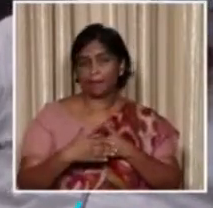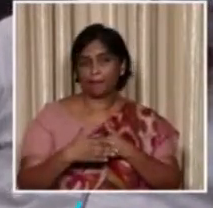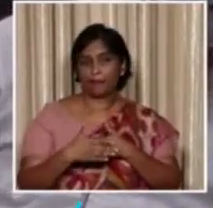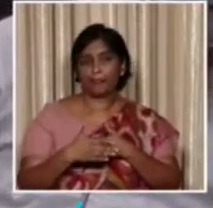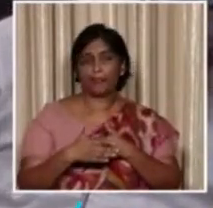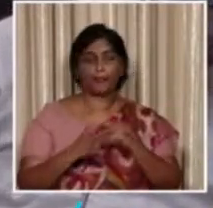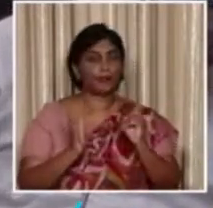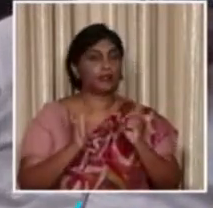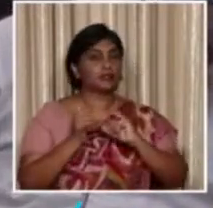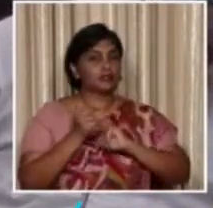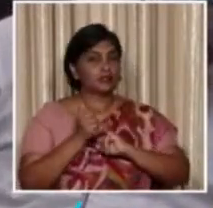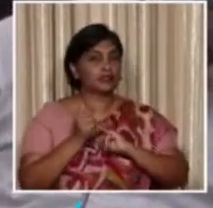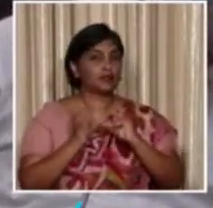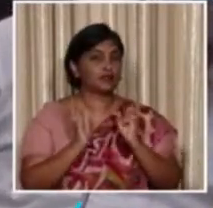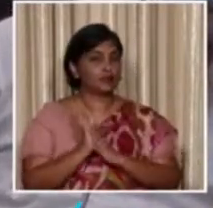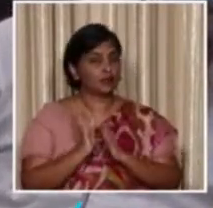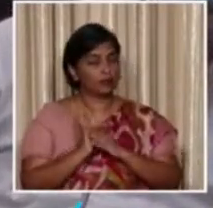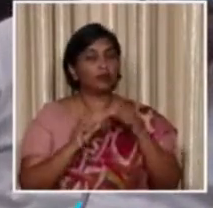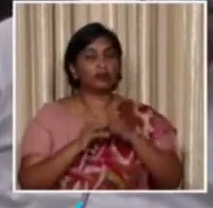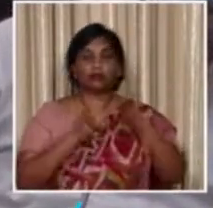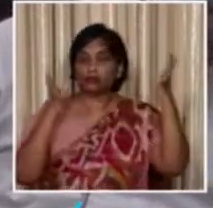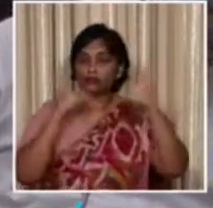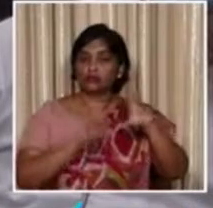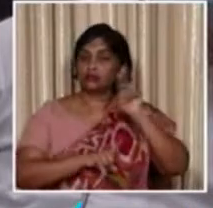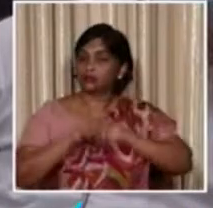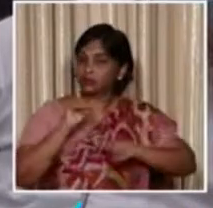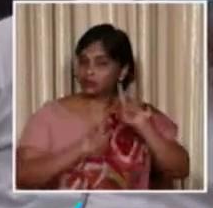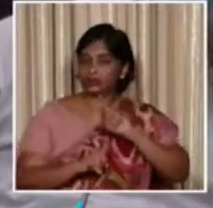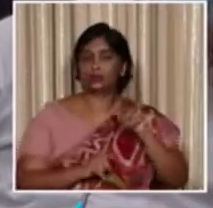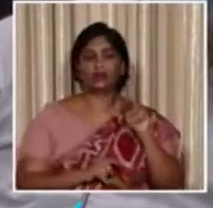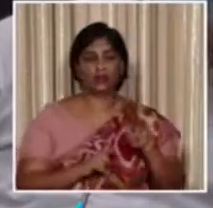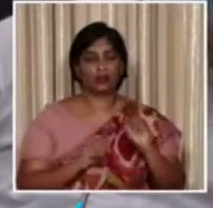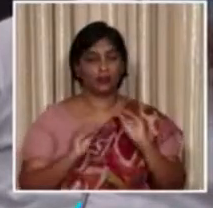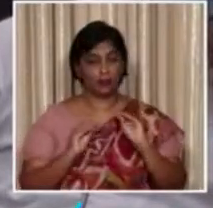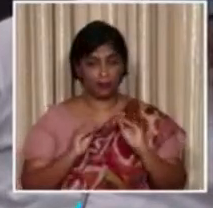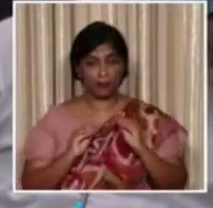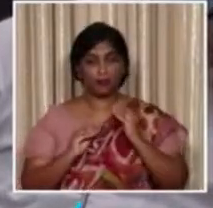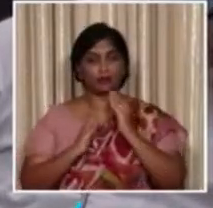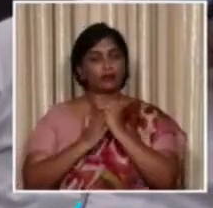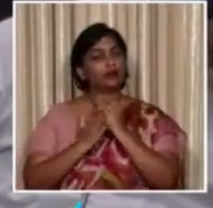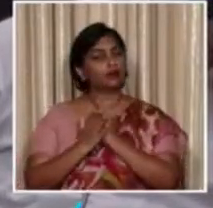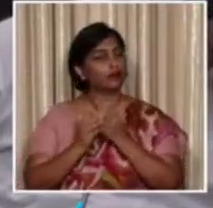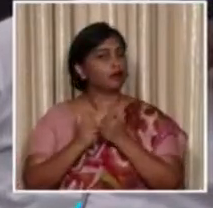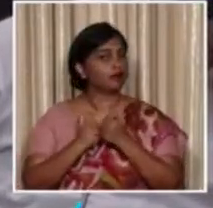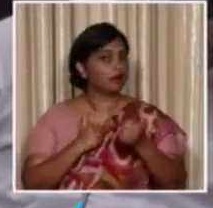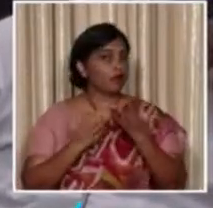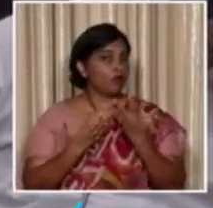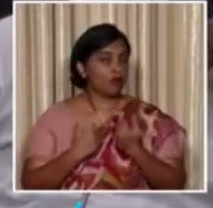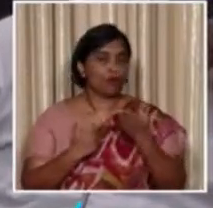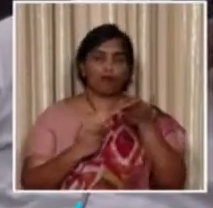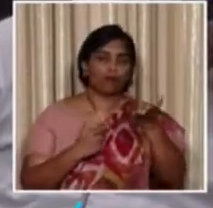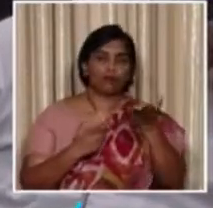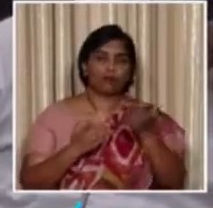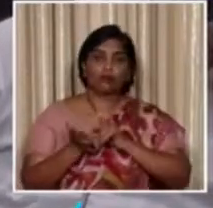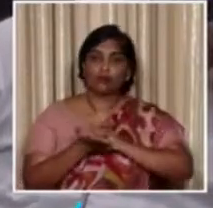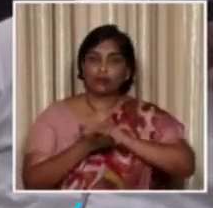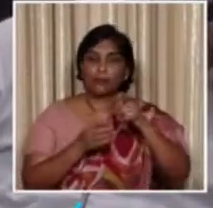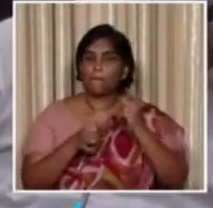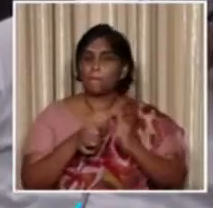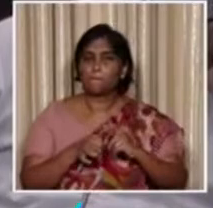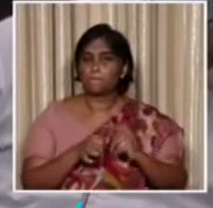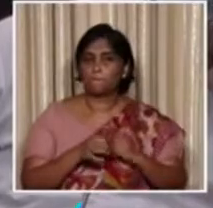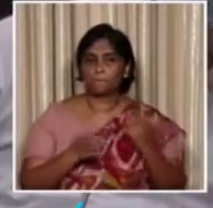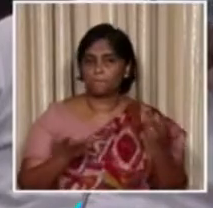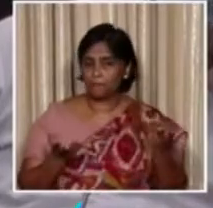සබ් කමිටියක් හරි පත් කළා. ඒ අය ගෙනල්ලා කතා කරලා යම් වැඩපිළිවෙලක් හදා ගන්න ඕනේ මොකද්ද ඕගොල්ලන්ට යන්න තියෙන ප්‍රශ්නේ